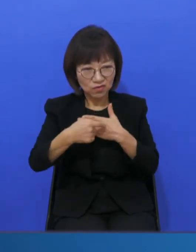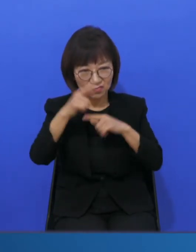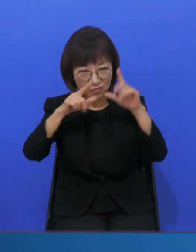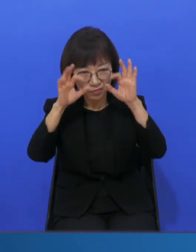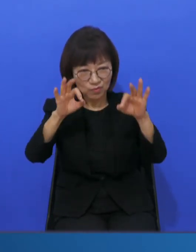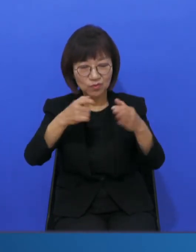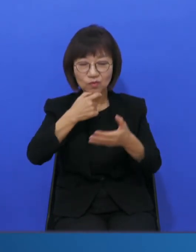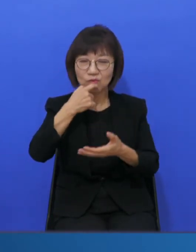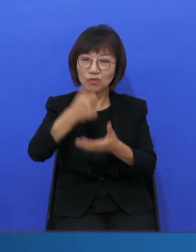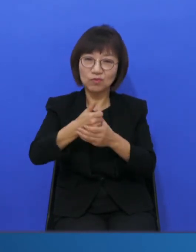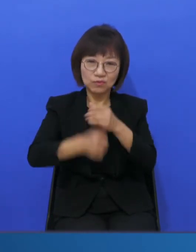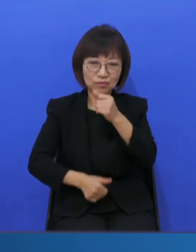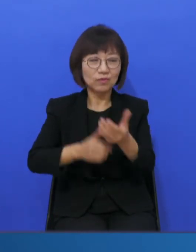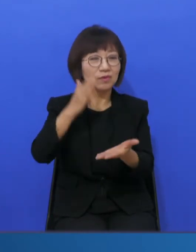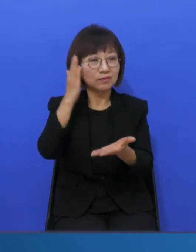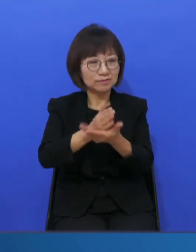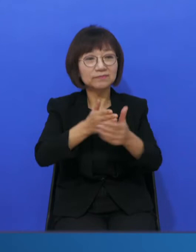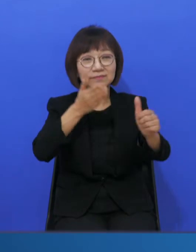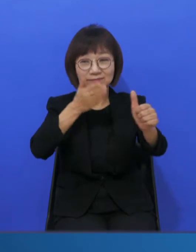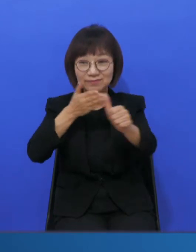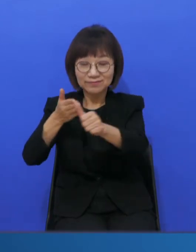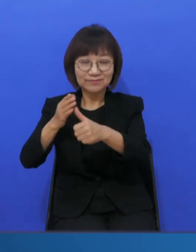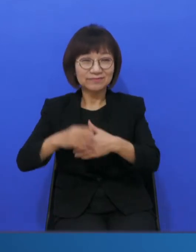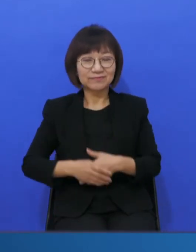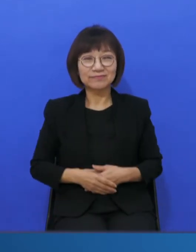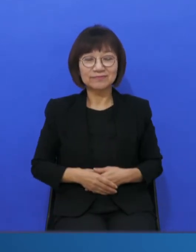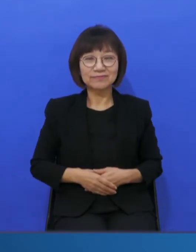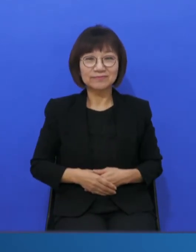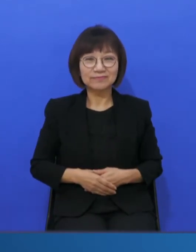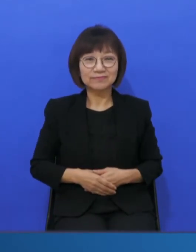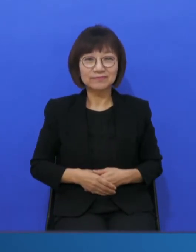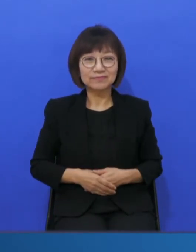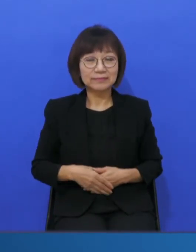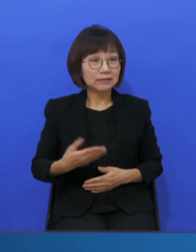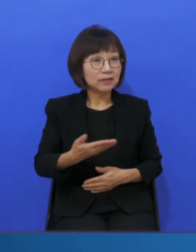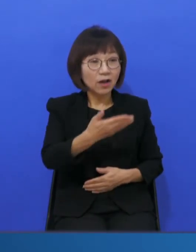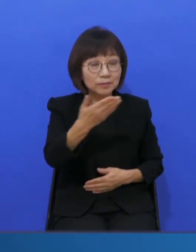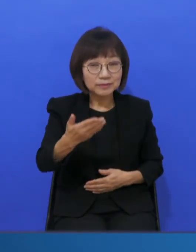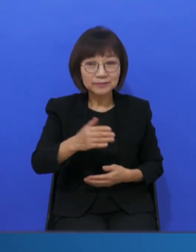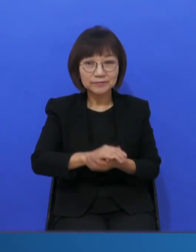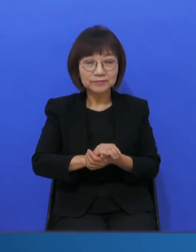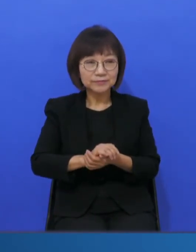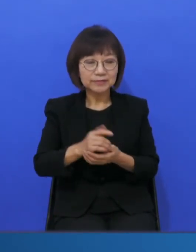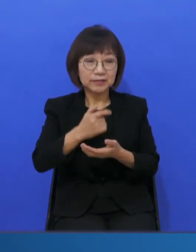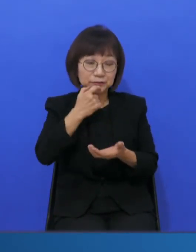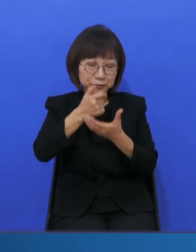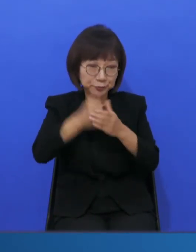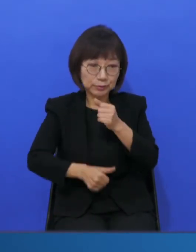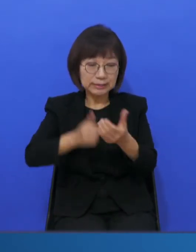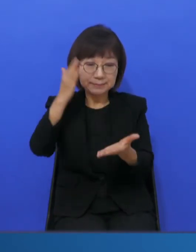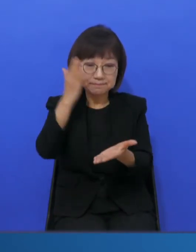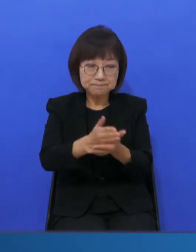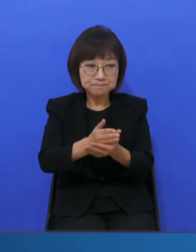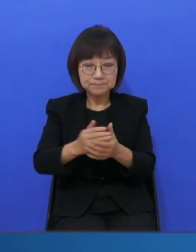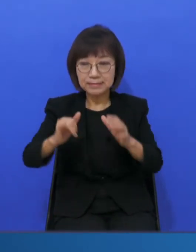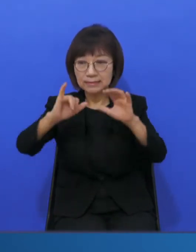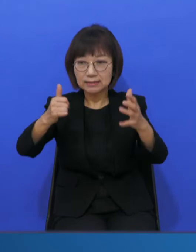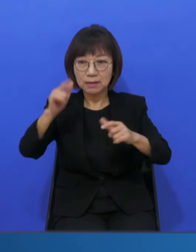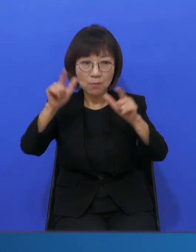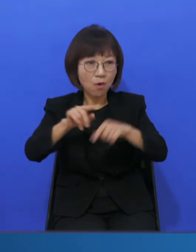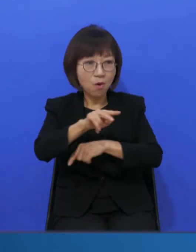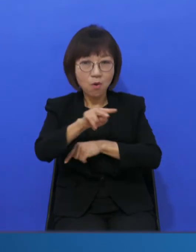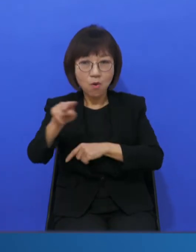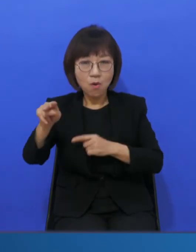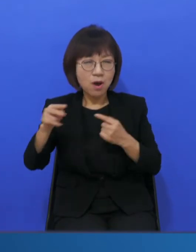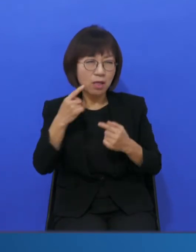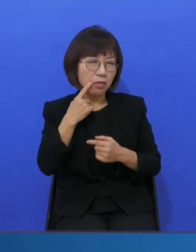be deceived. 신앙생활하는 언약 잡은 여러분들은 속지 말고 세상 부러워하지 말고 두려워 말라. All of you who